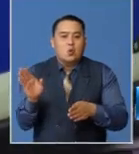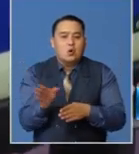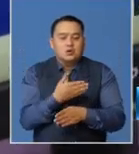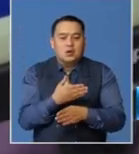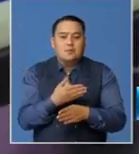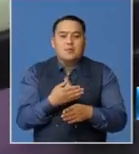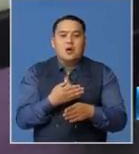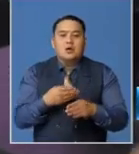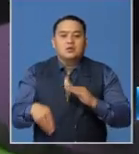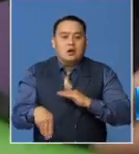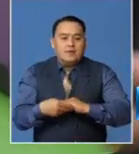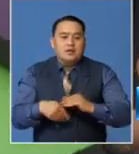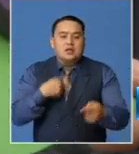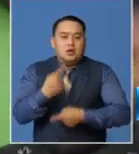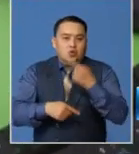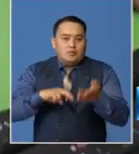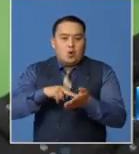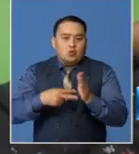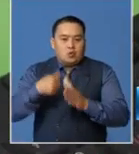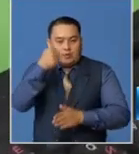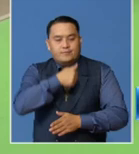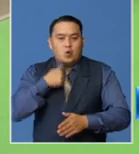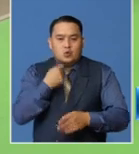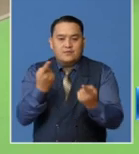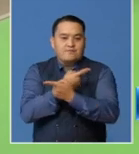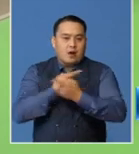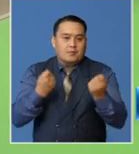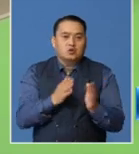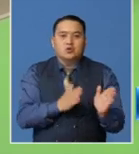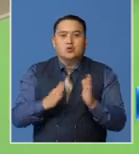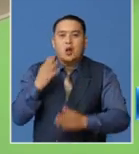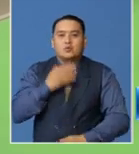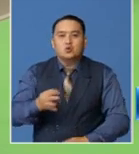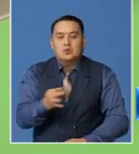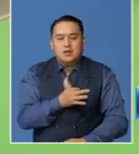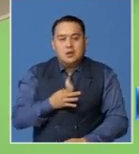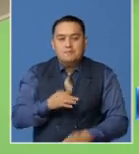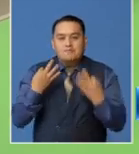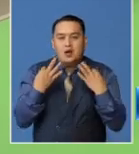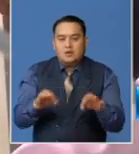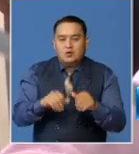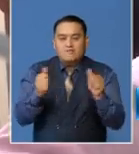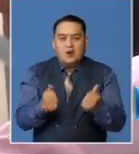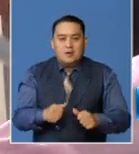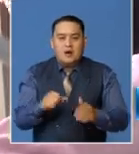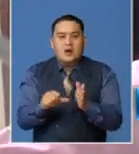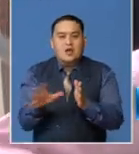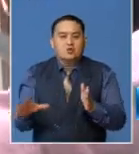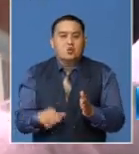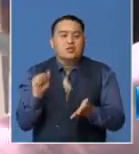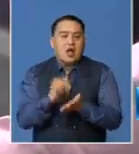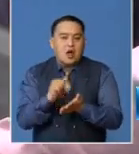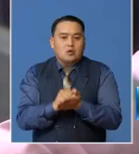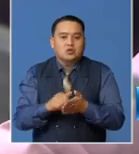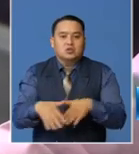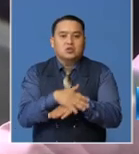и бюрократии до конца текущего года планируется внедрение информационной системы же тсу она позволит сформировать электронные паспорта для